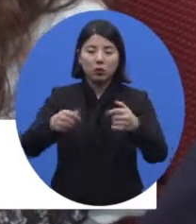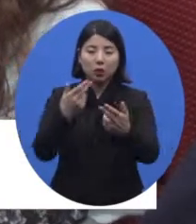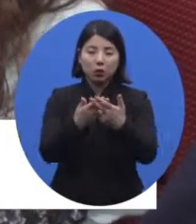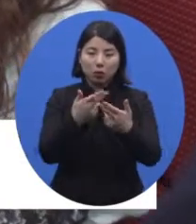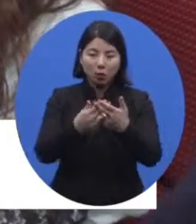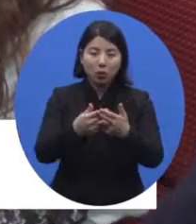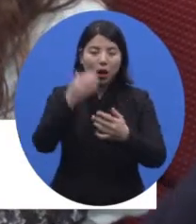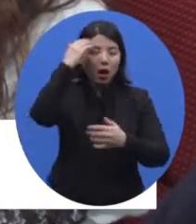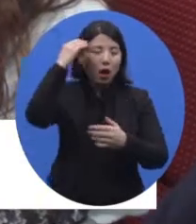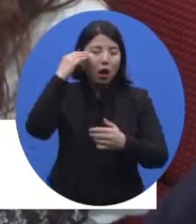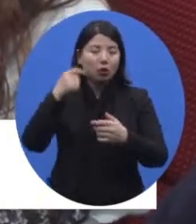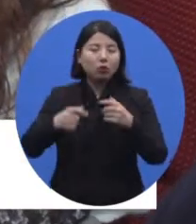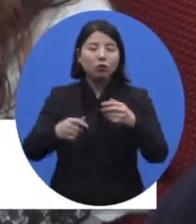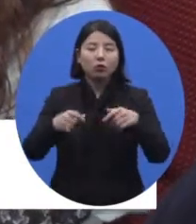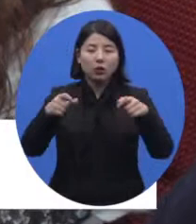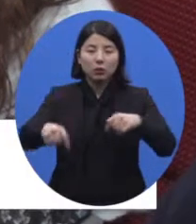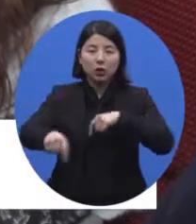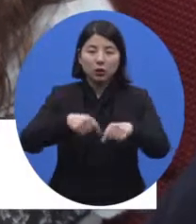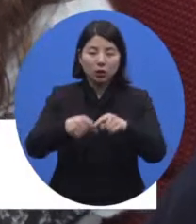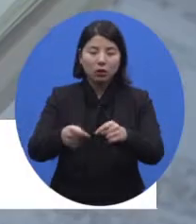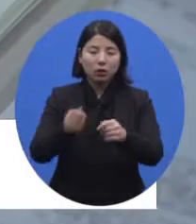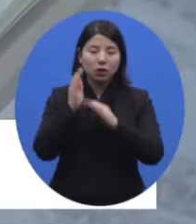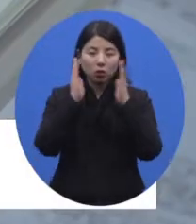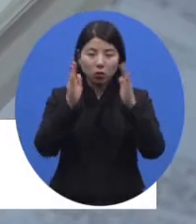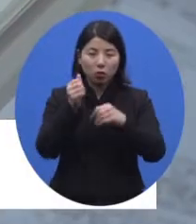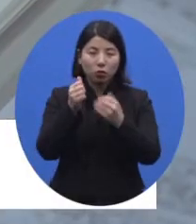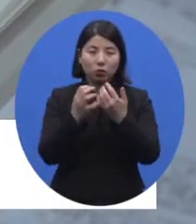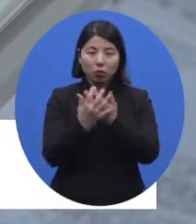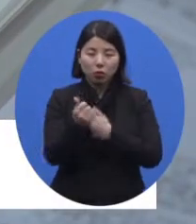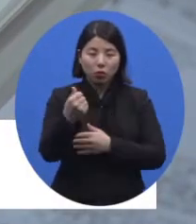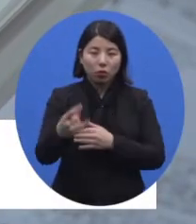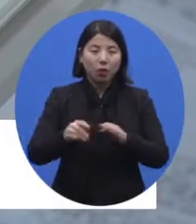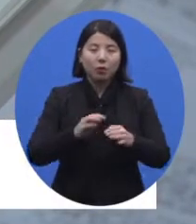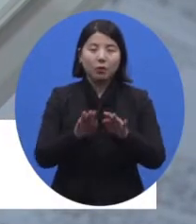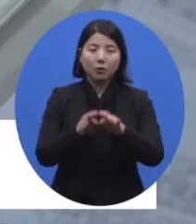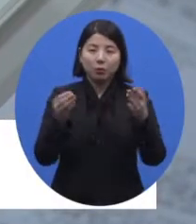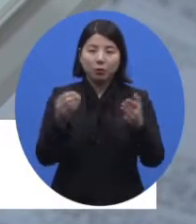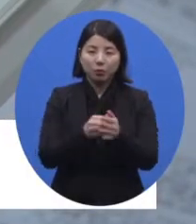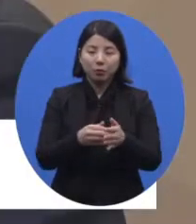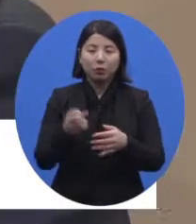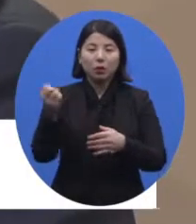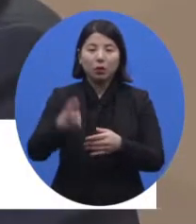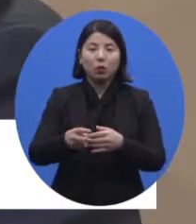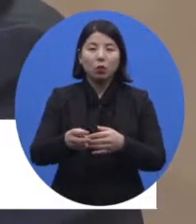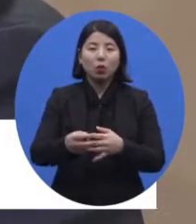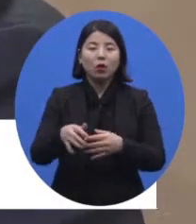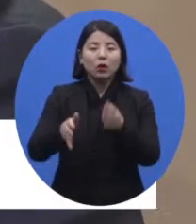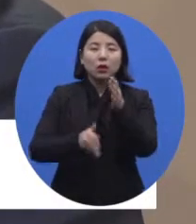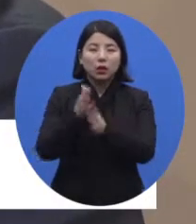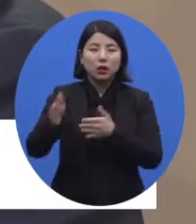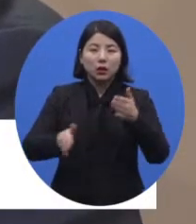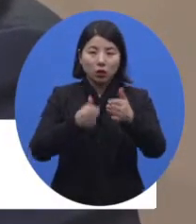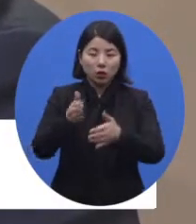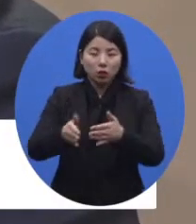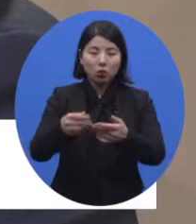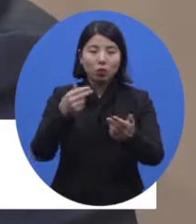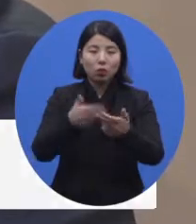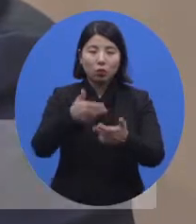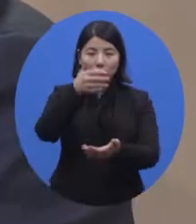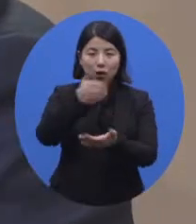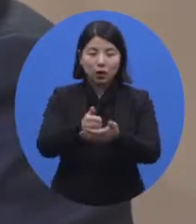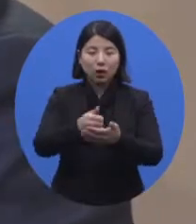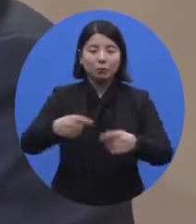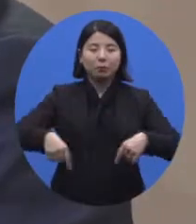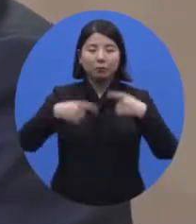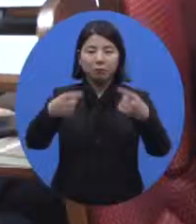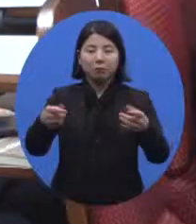협의체 한국지방자치학회가 공동 주최했으며 이시종 충북지사는 대한민국 시도지사협회장 자격으로 토론회에